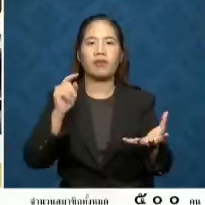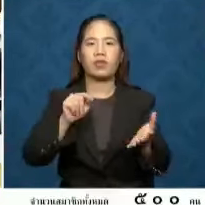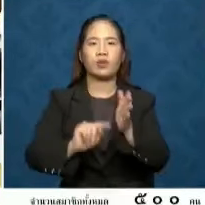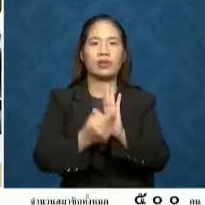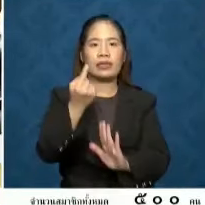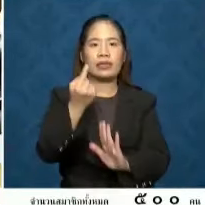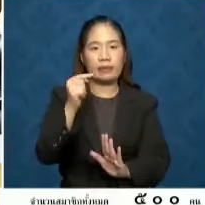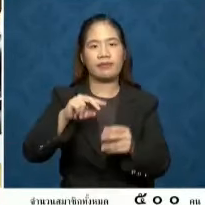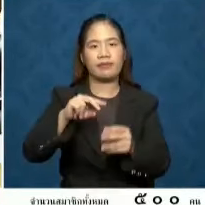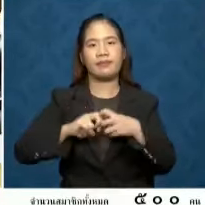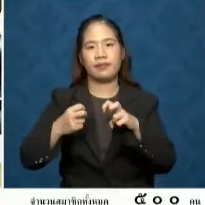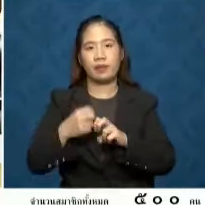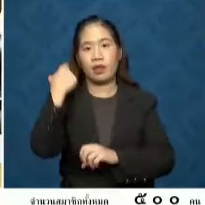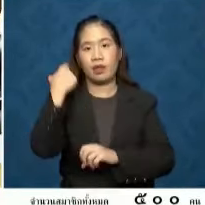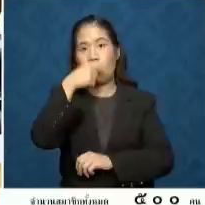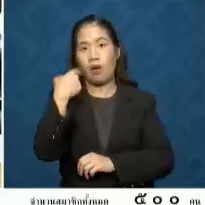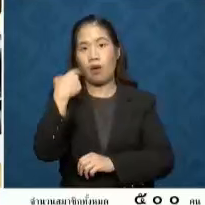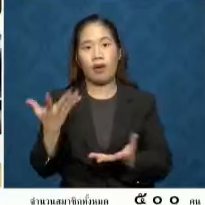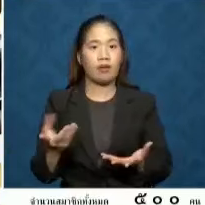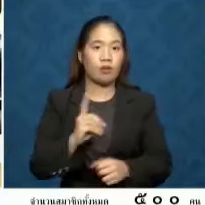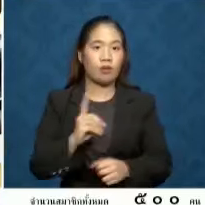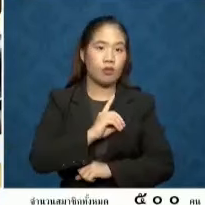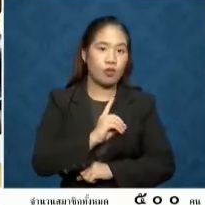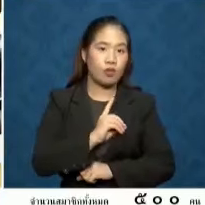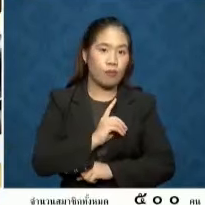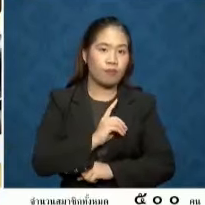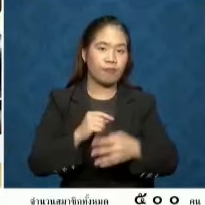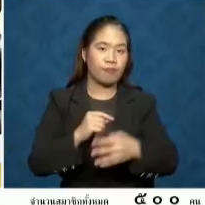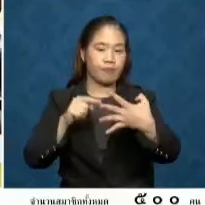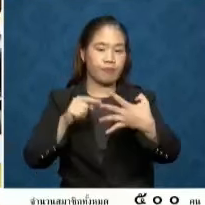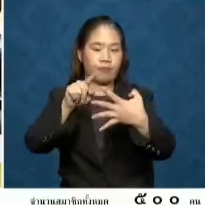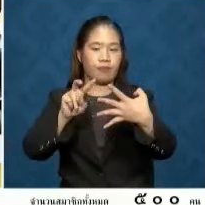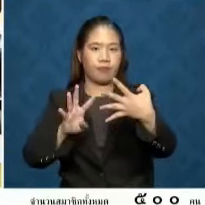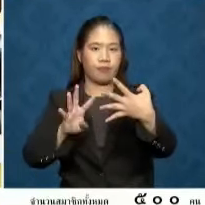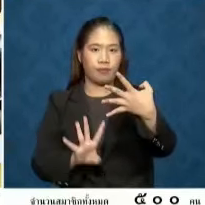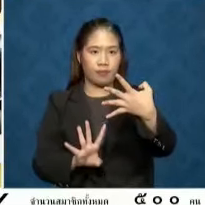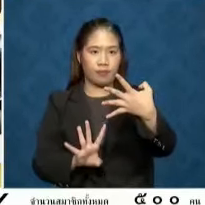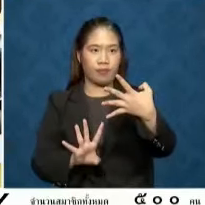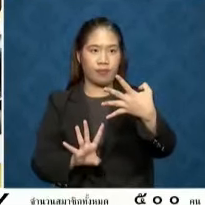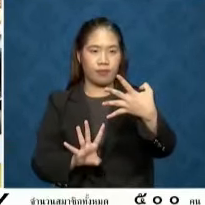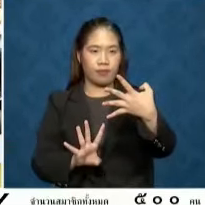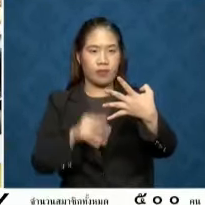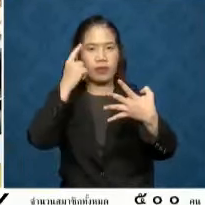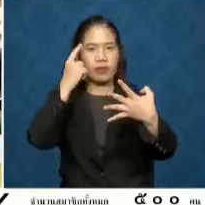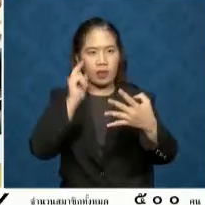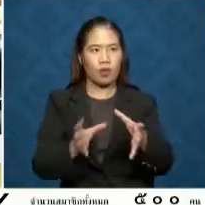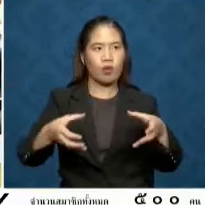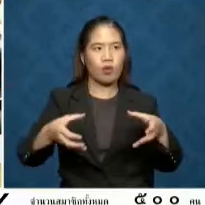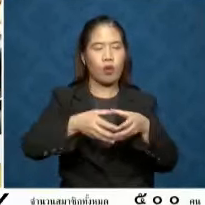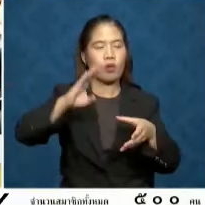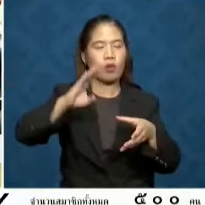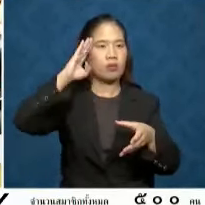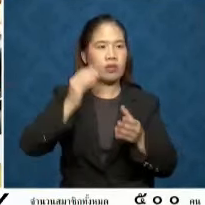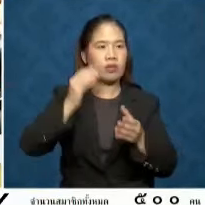นะครั้งนี้และใครครับต้องรับผิดชอบ4เรื่องนี้กองเรือยุทธการอันนี้ปฏิเสธไม่ได้เลยครับนี่คือเต็ม